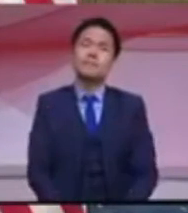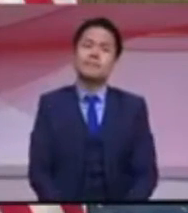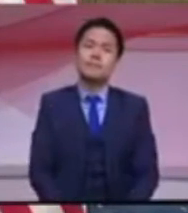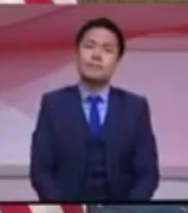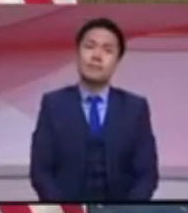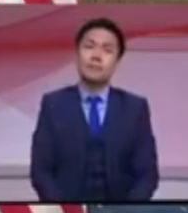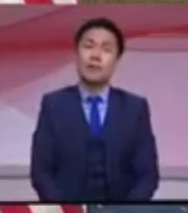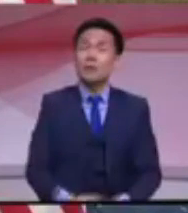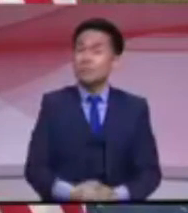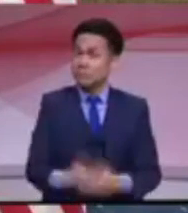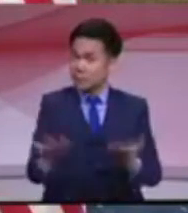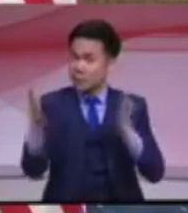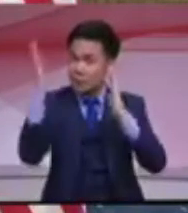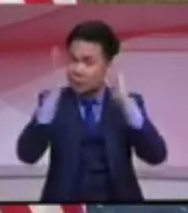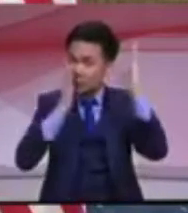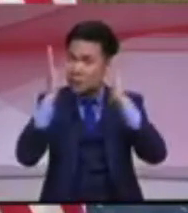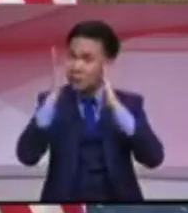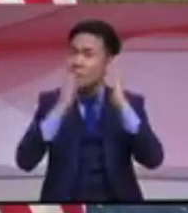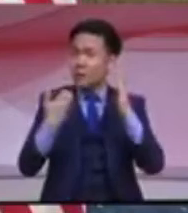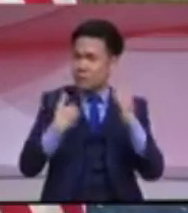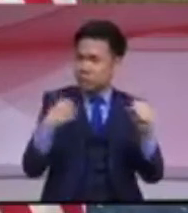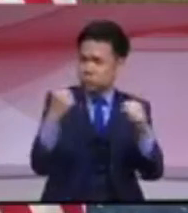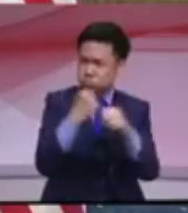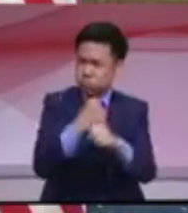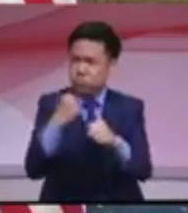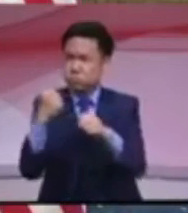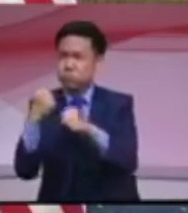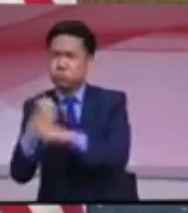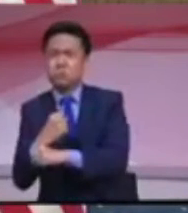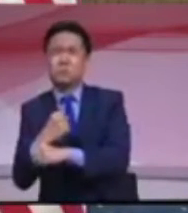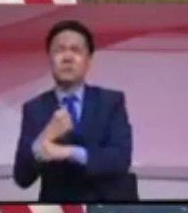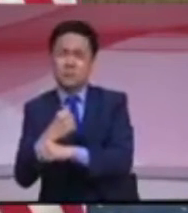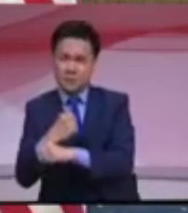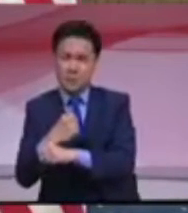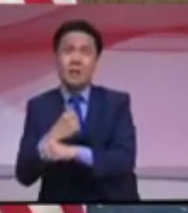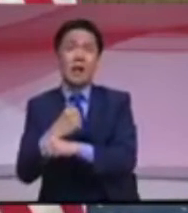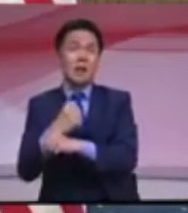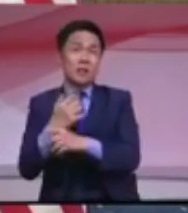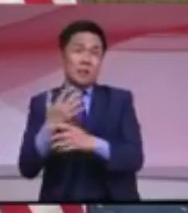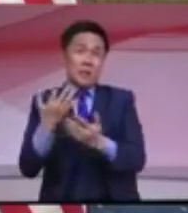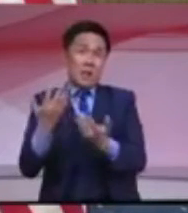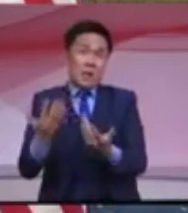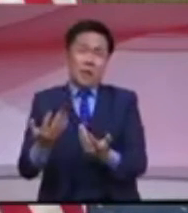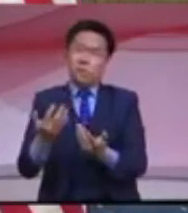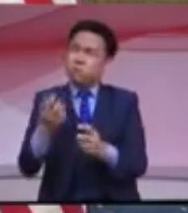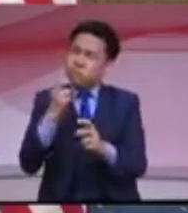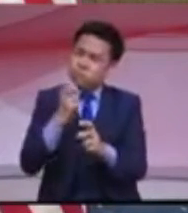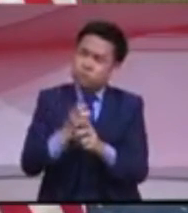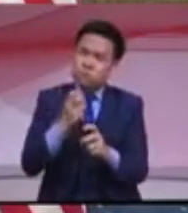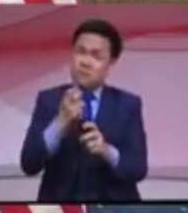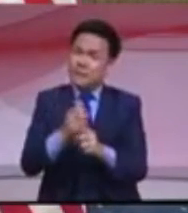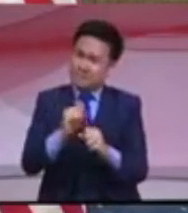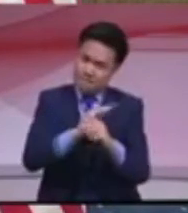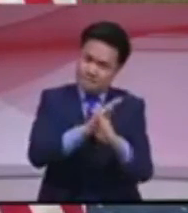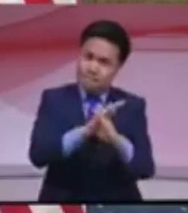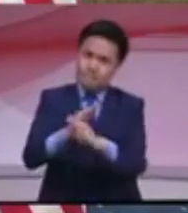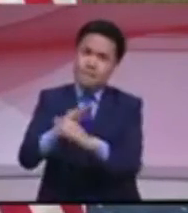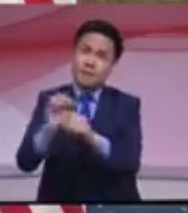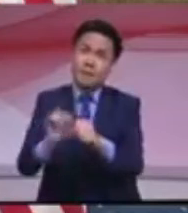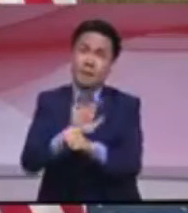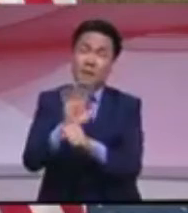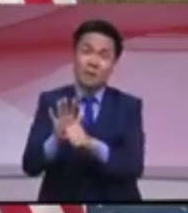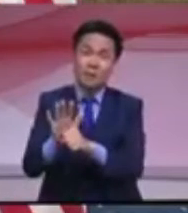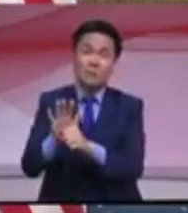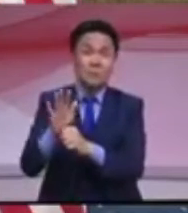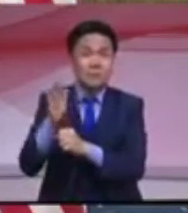negara kita masih balapan cabaran getir telah menangani wabak komik 19 mengambil